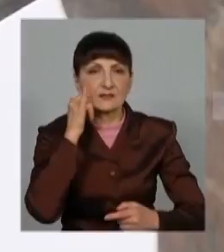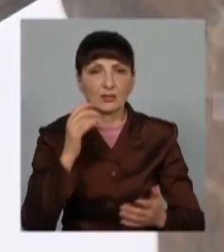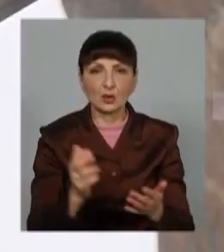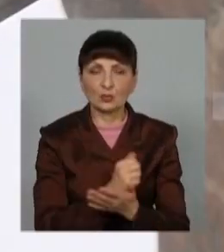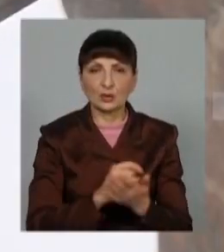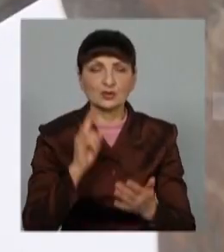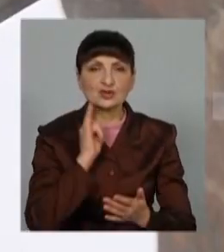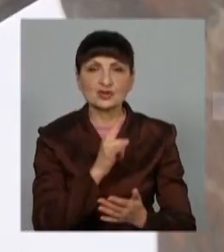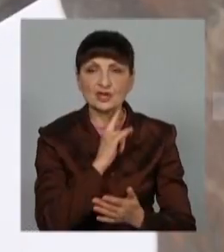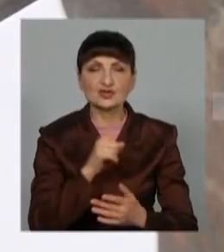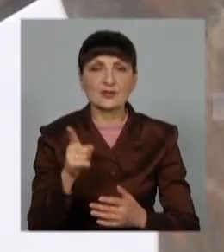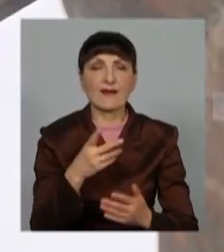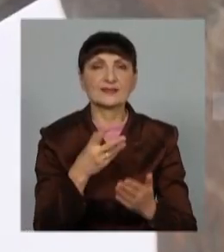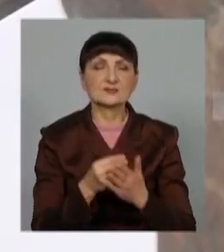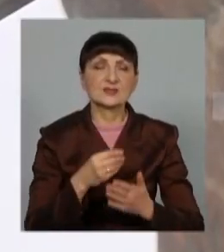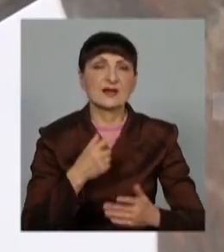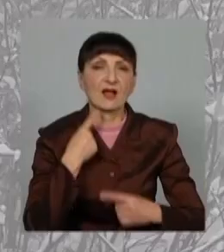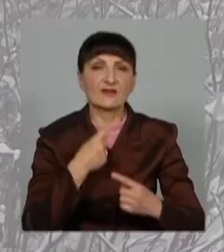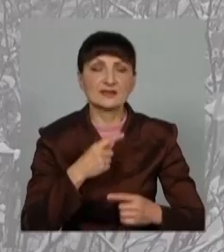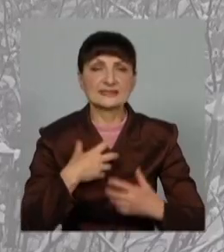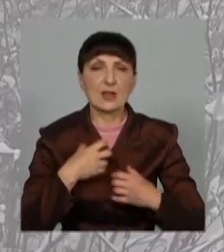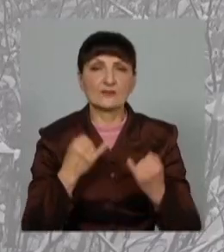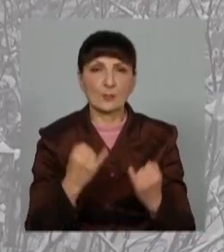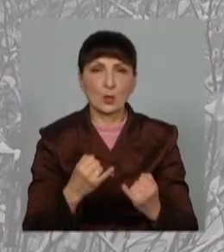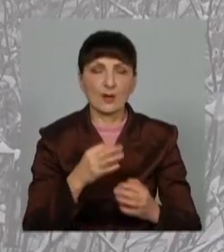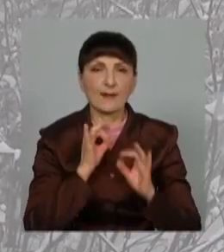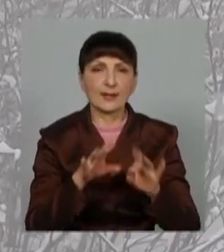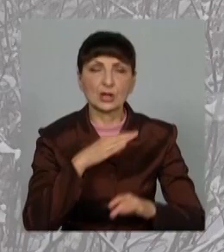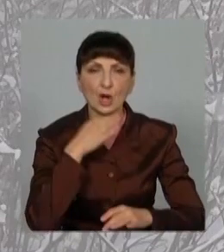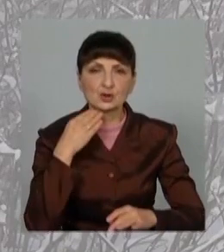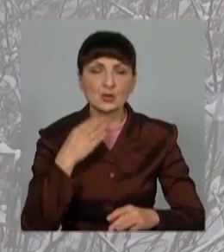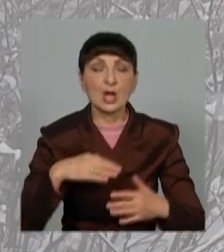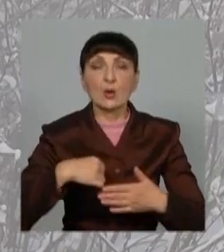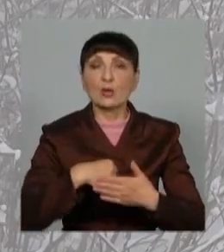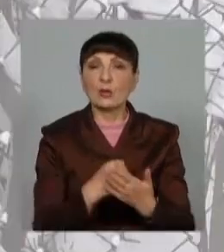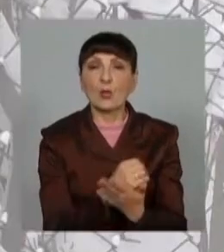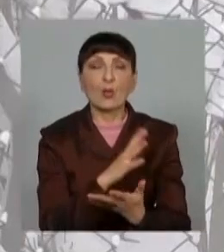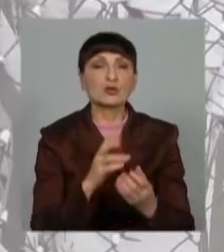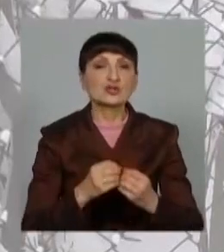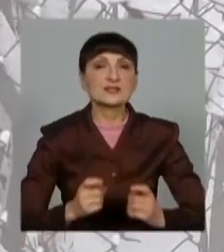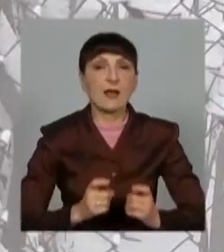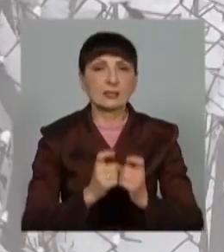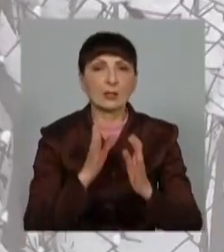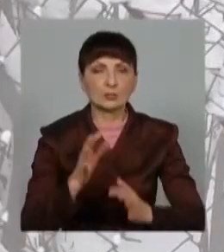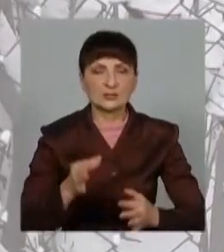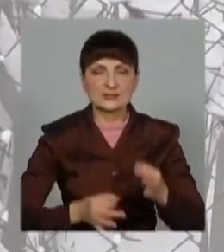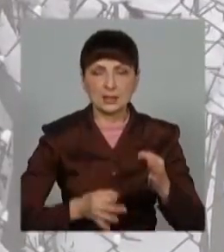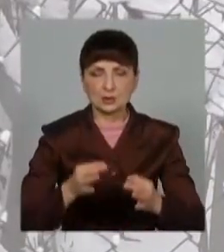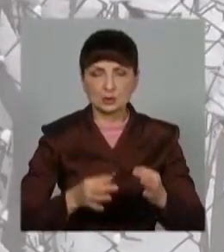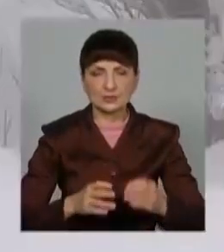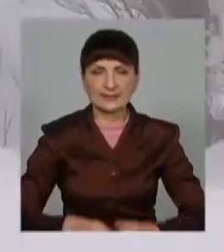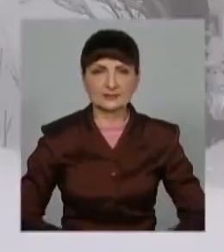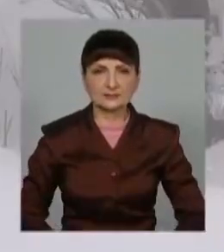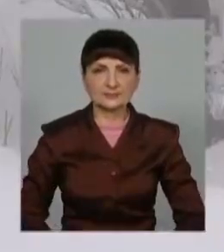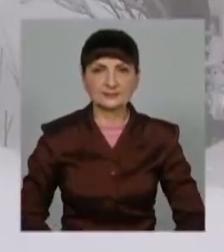женщина ссылаясь на состояние здоровья отказалась от комментариев похоже окончательную точку в этом скандальном деле поставит суд до мира нет